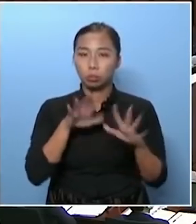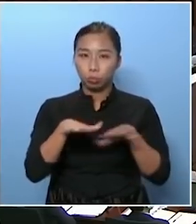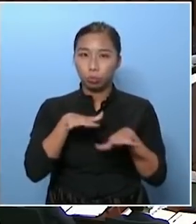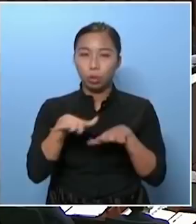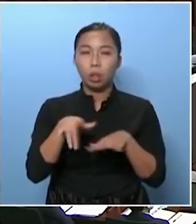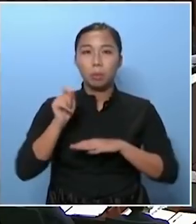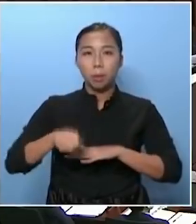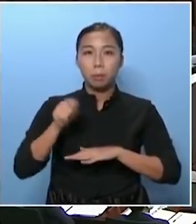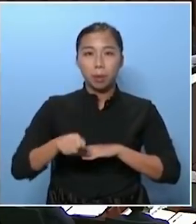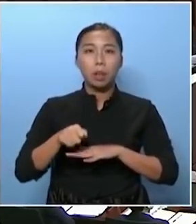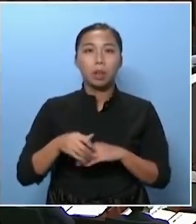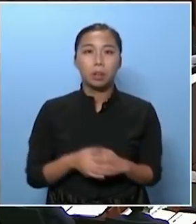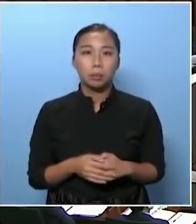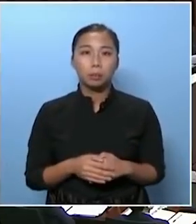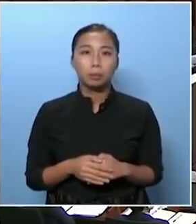裁決啊嘛。